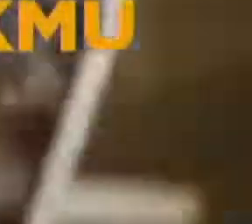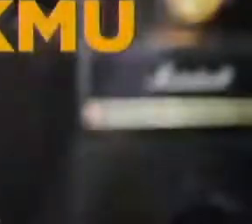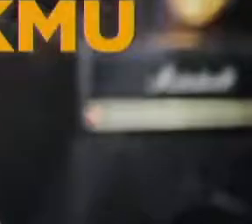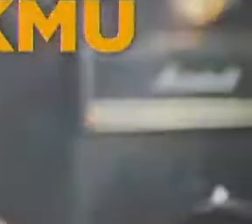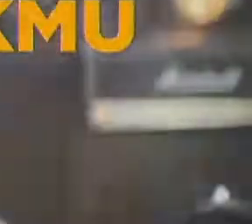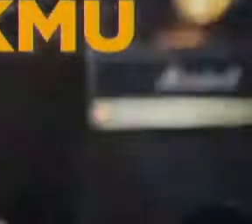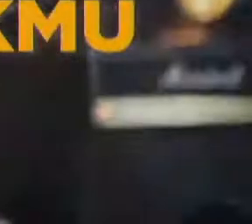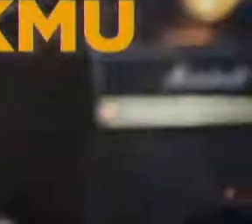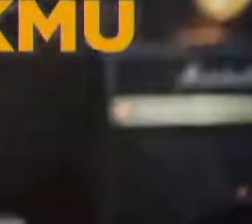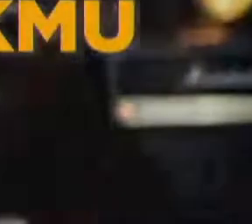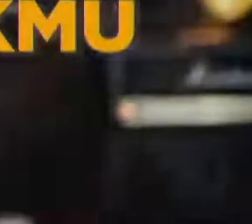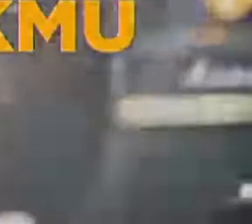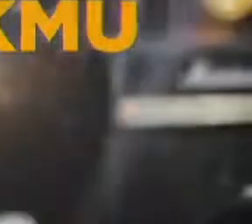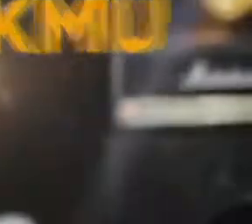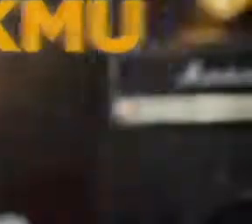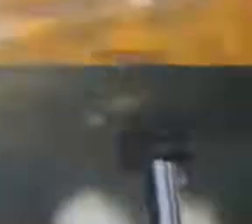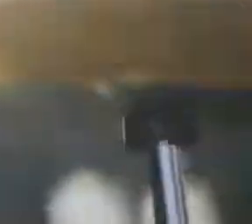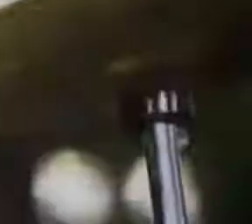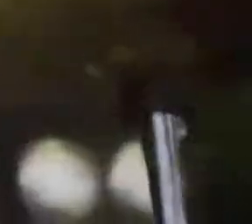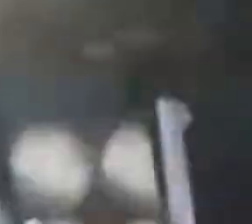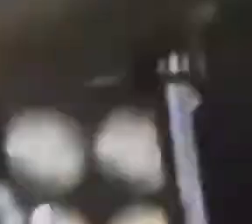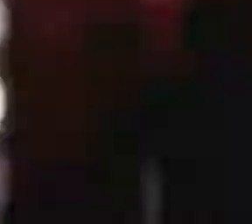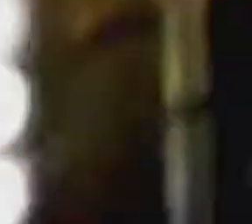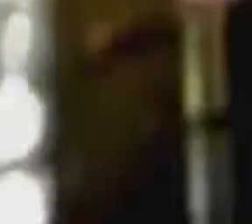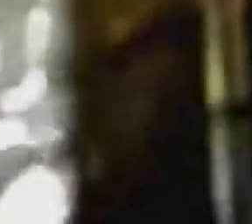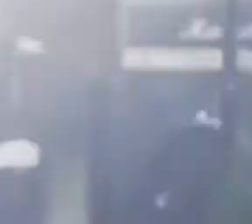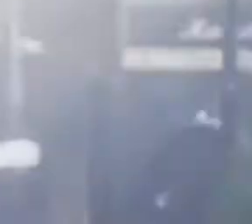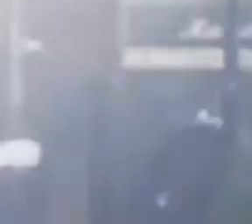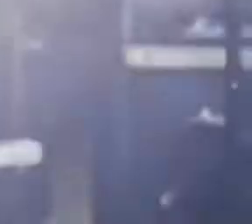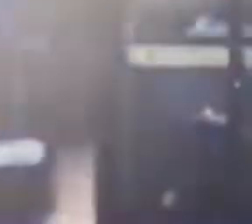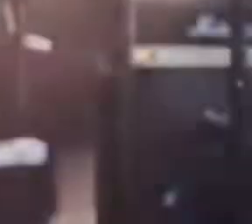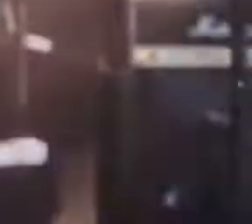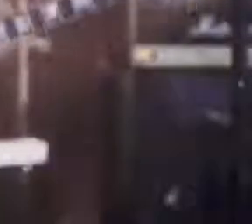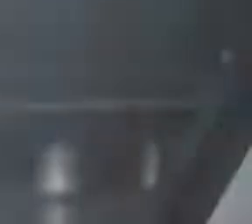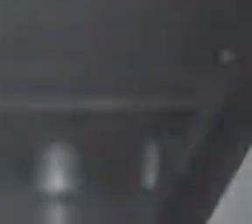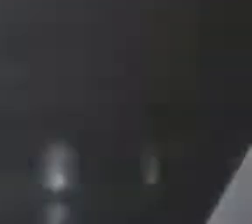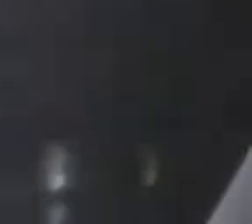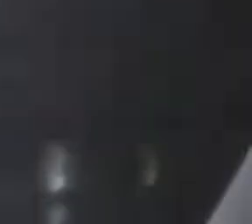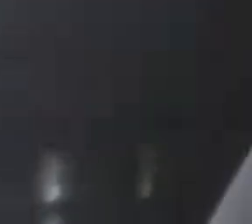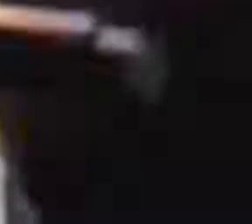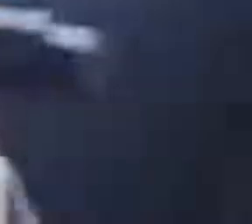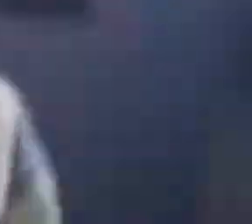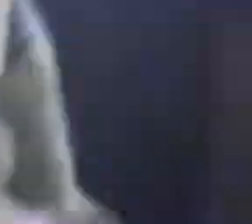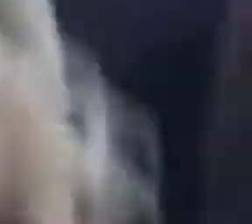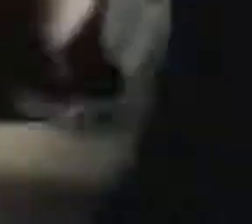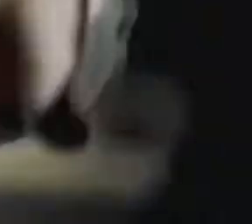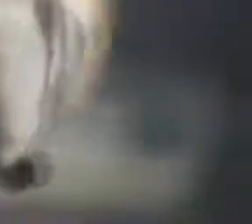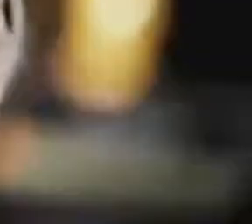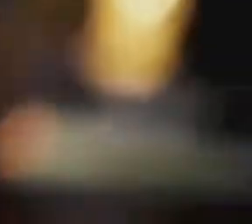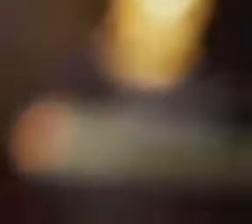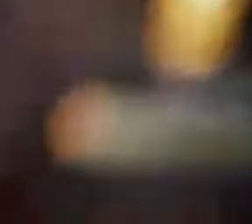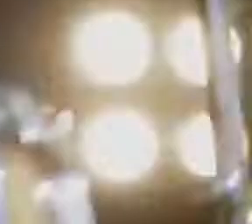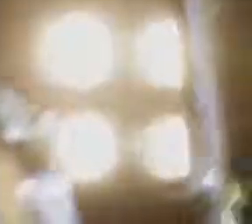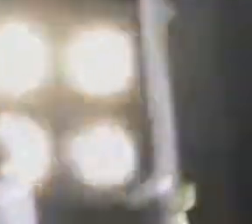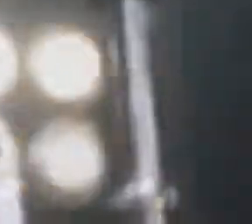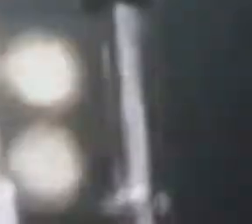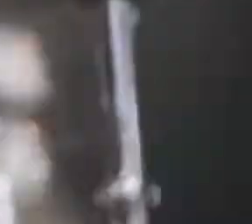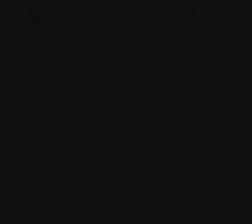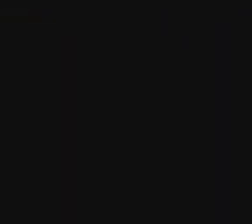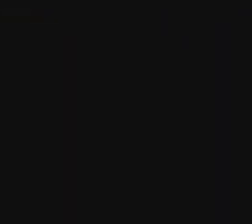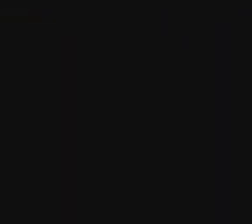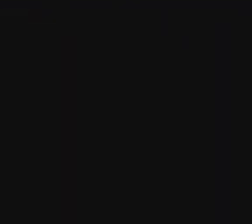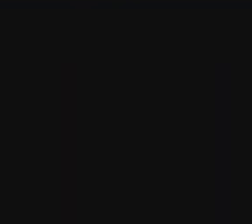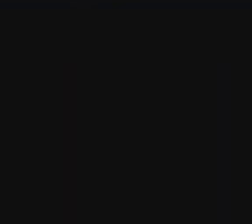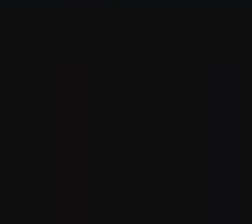jaga jarakmu, hindari kerumunan, jaga